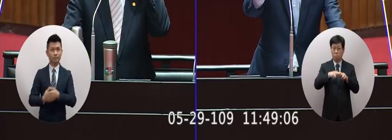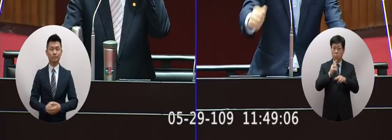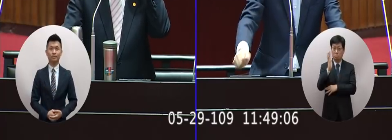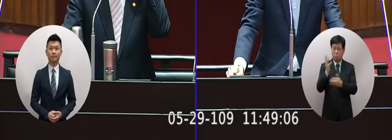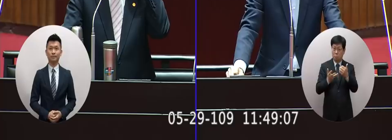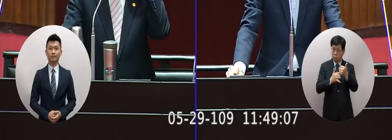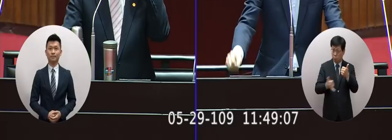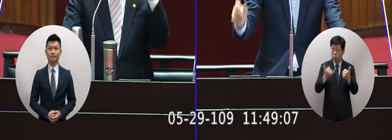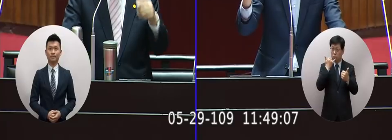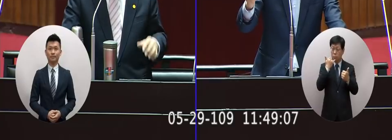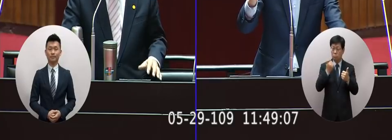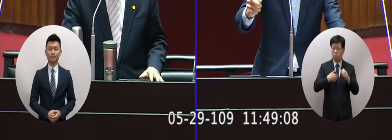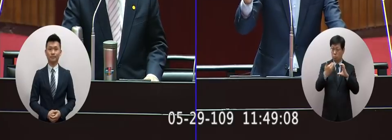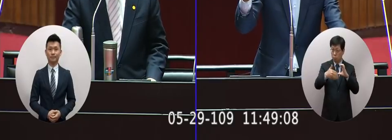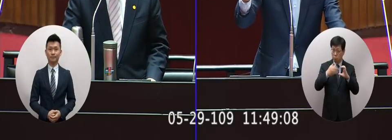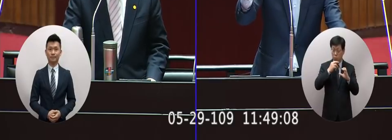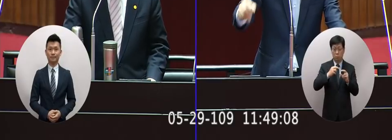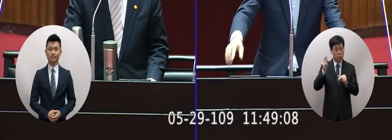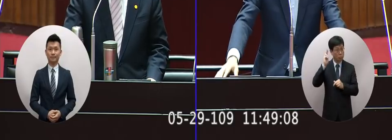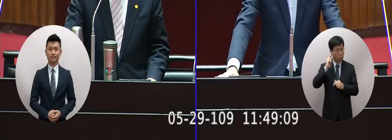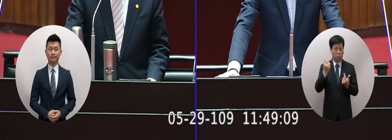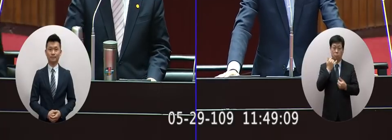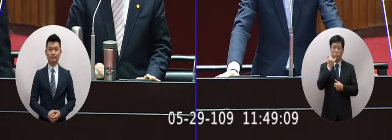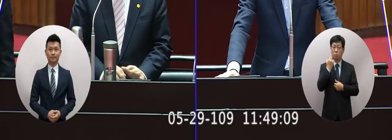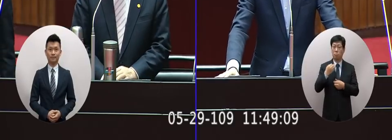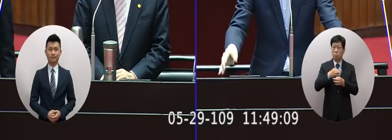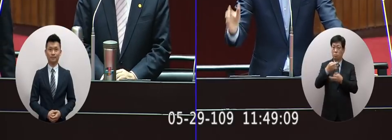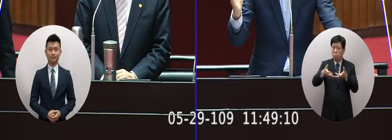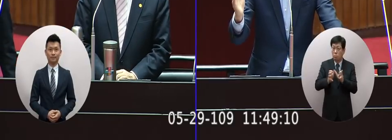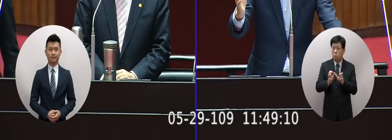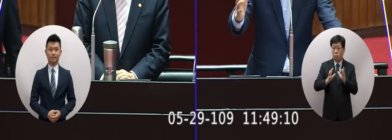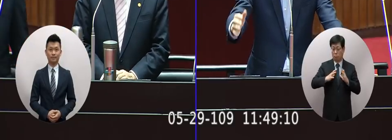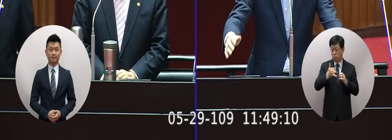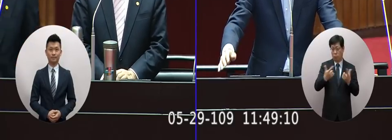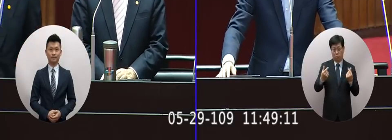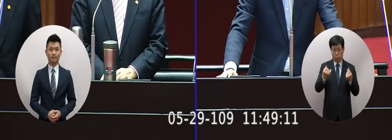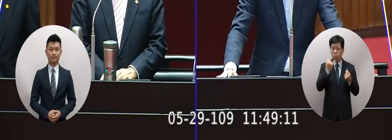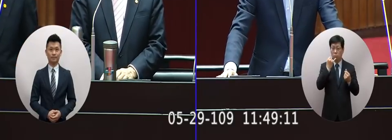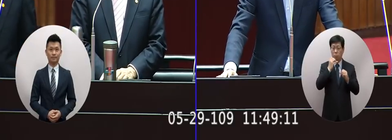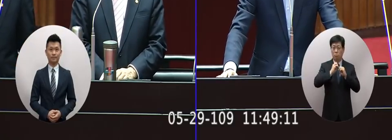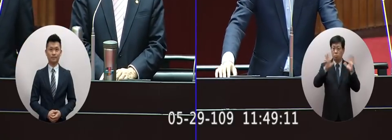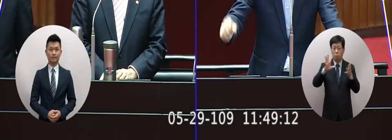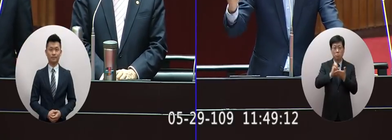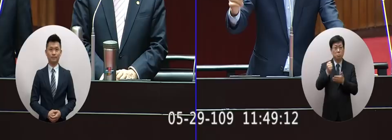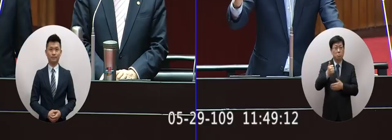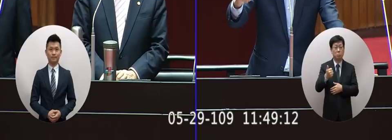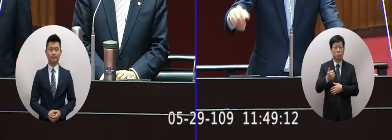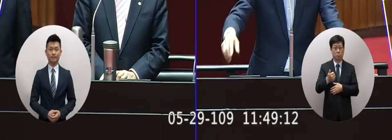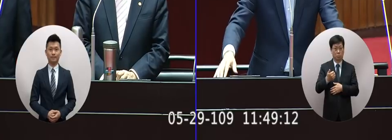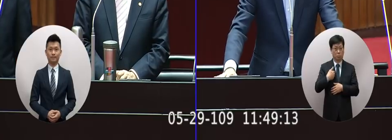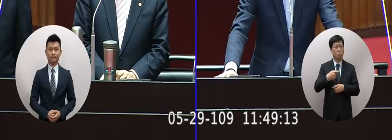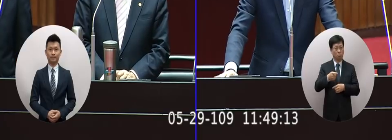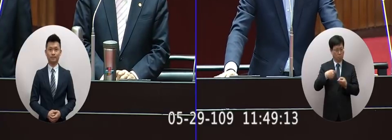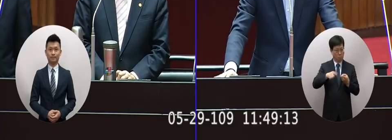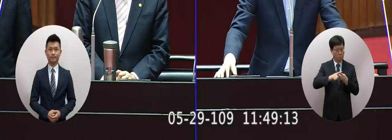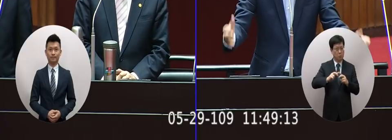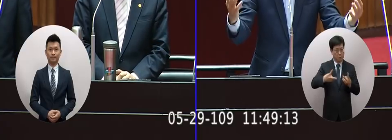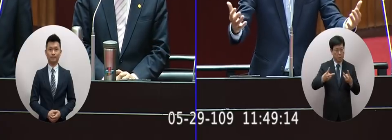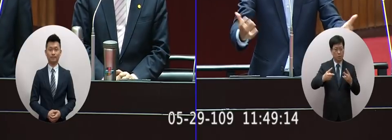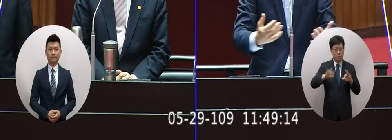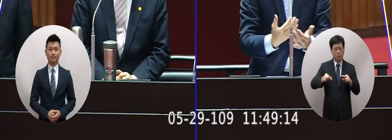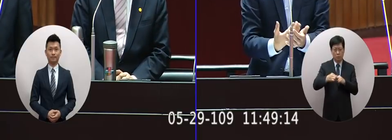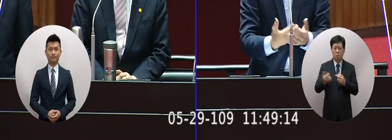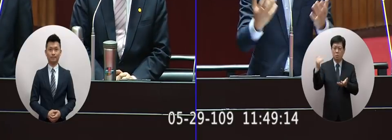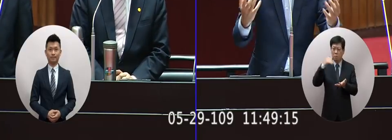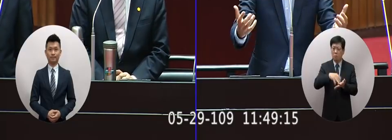可以上媒体。包括昨天经济部官员也可以对媒体放话，说不排除发现金。现